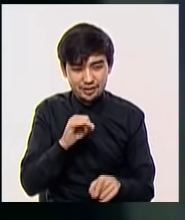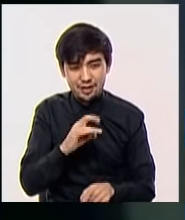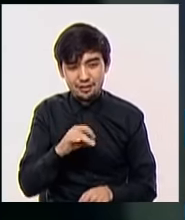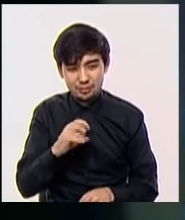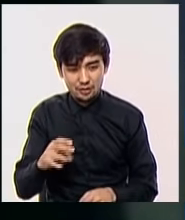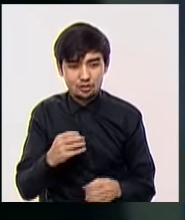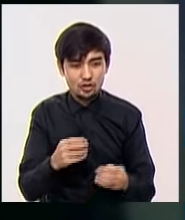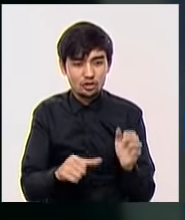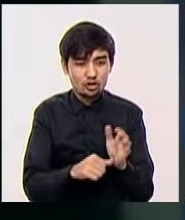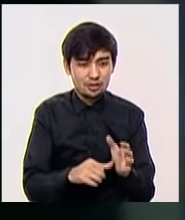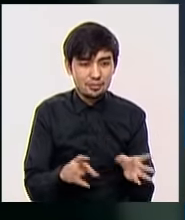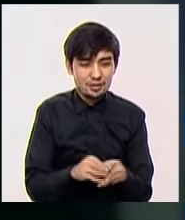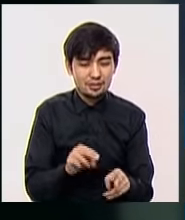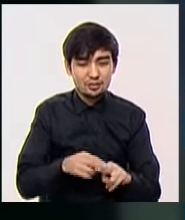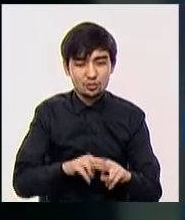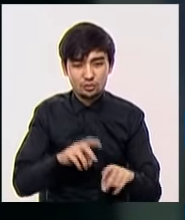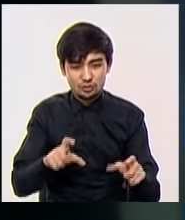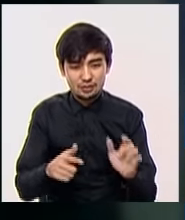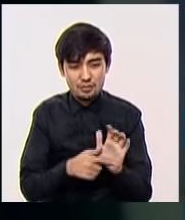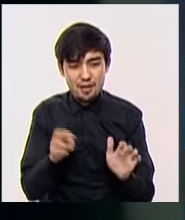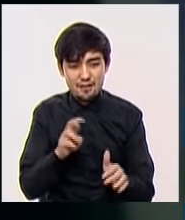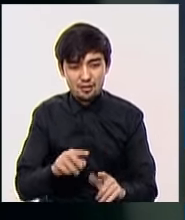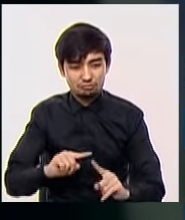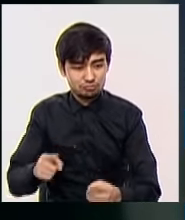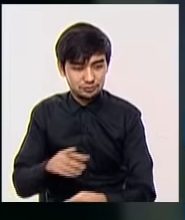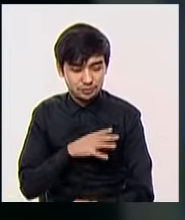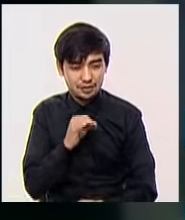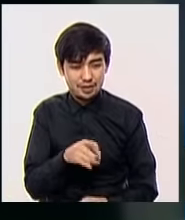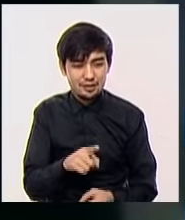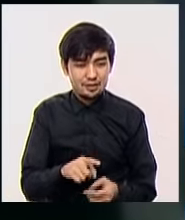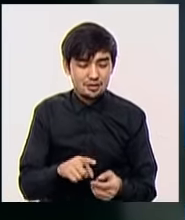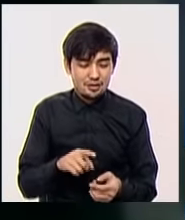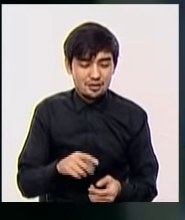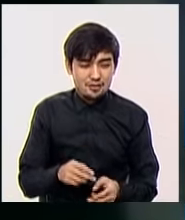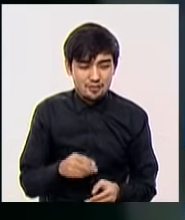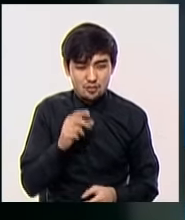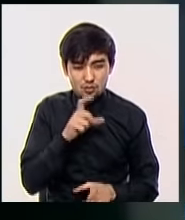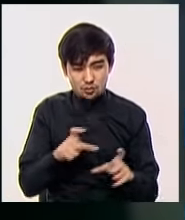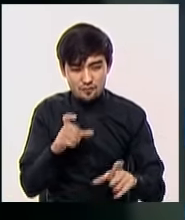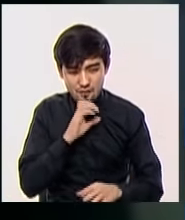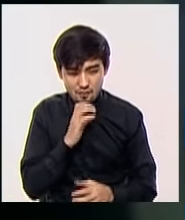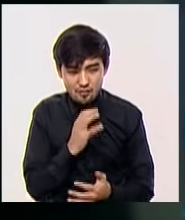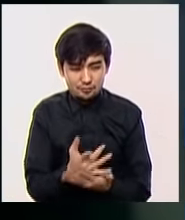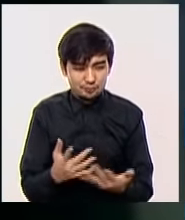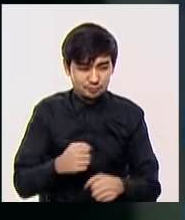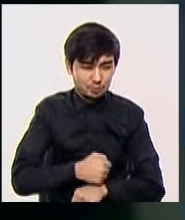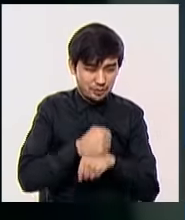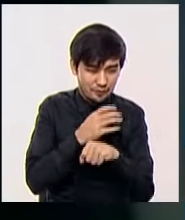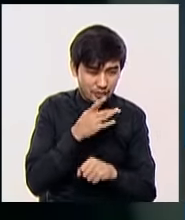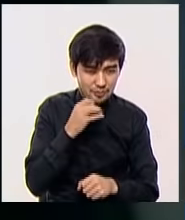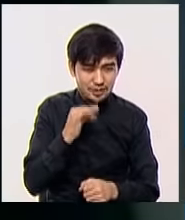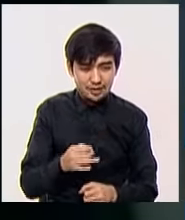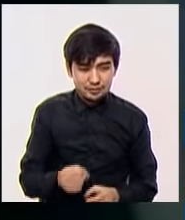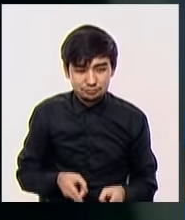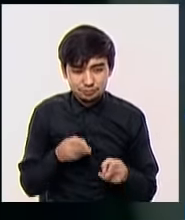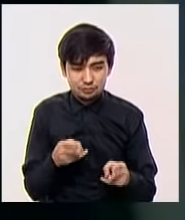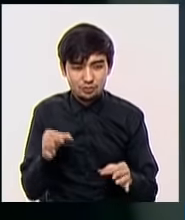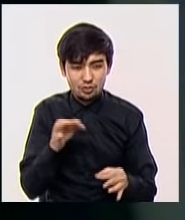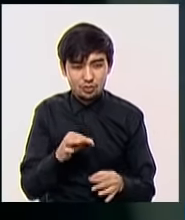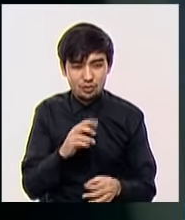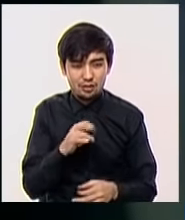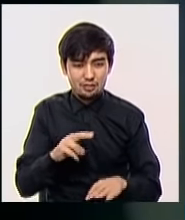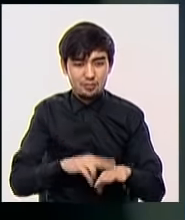вместе шестью подельниками задержали 7 января ему вменяют похищение людей во время массовых беспорядков и нападении на